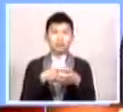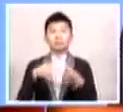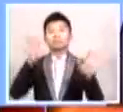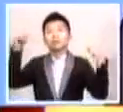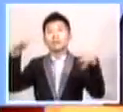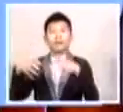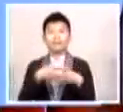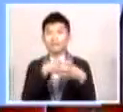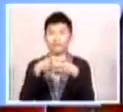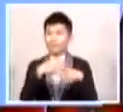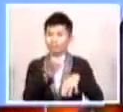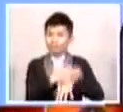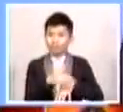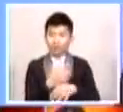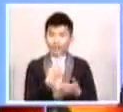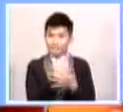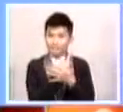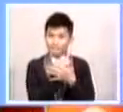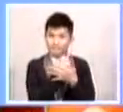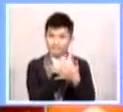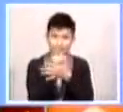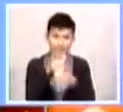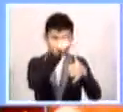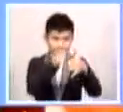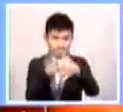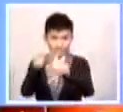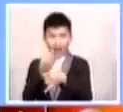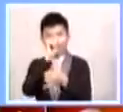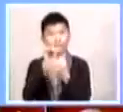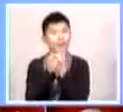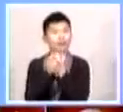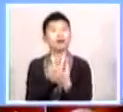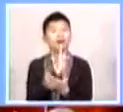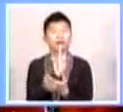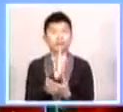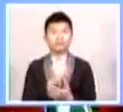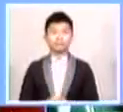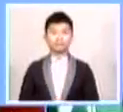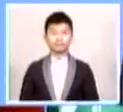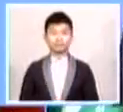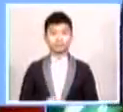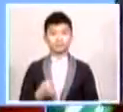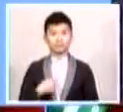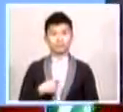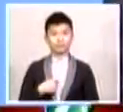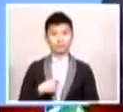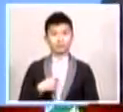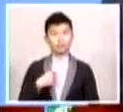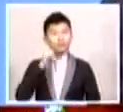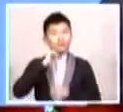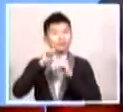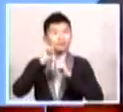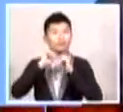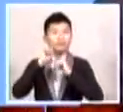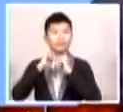伊对每一个党员拢是至好的朋友。我实在真怀念